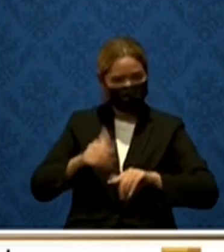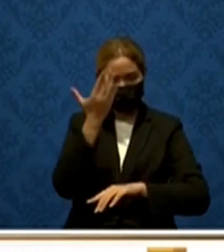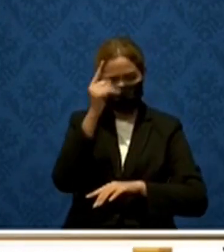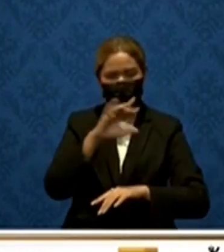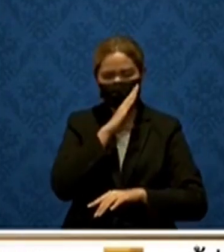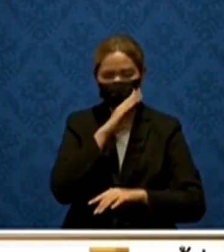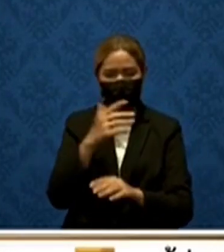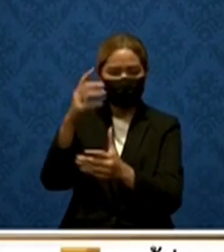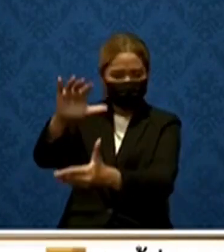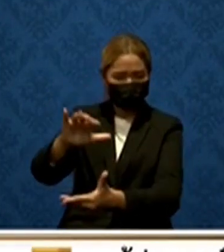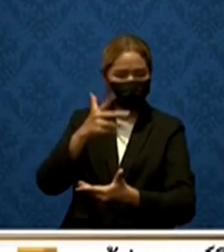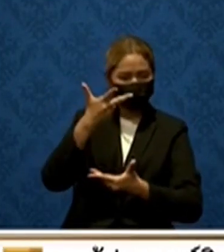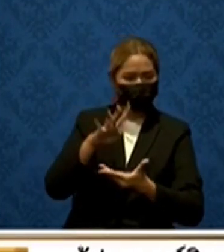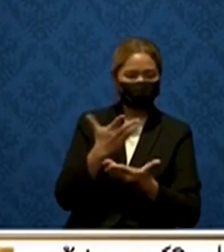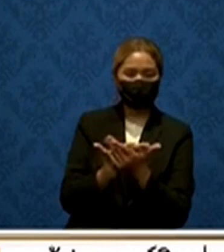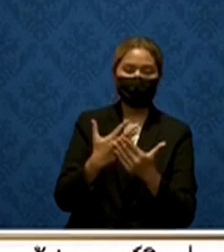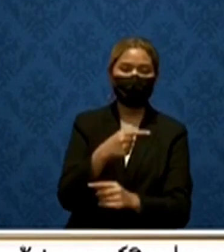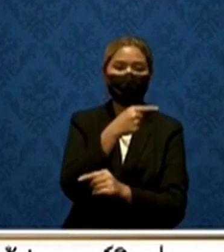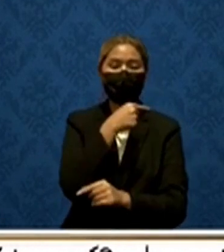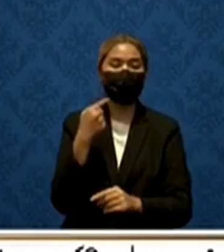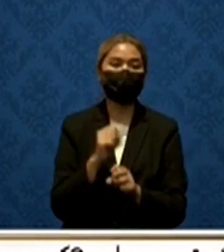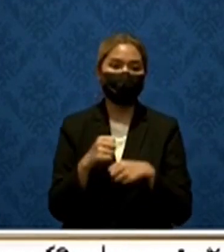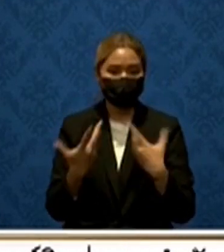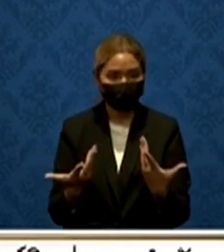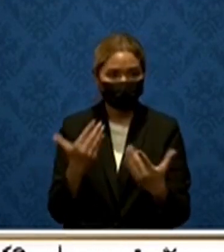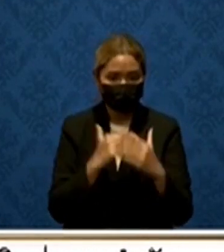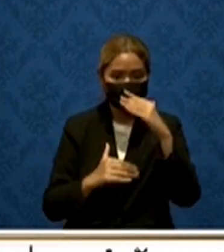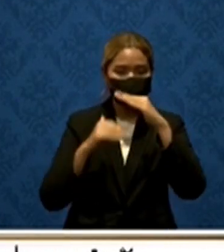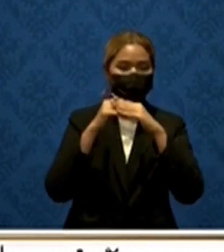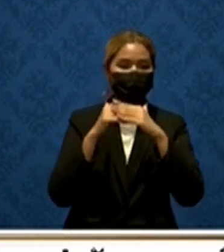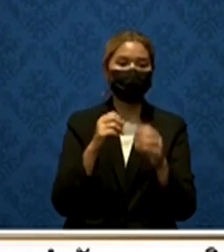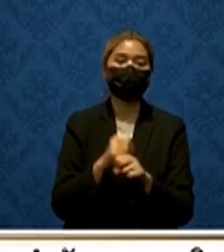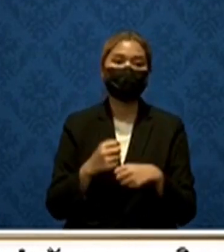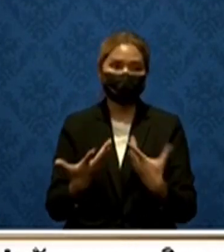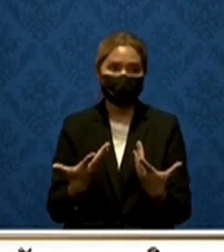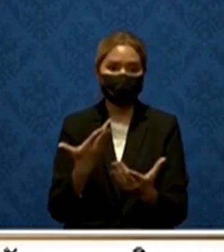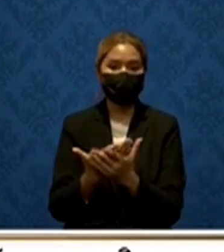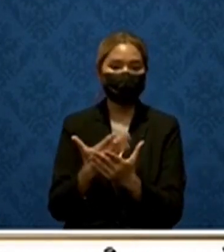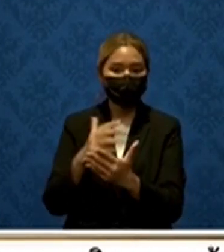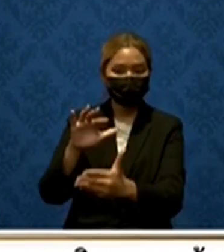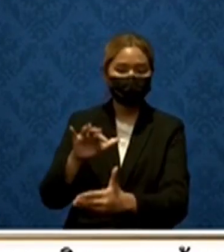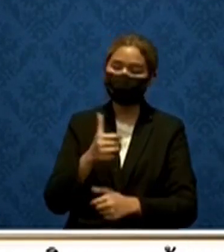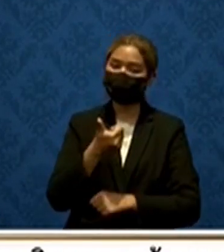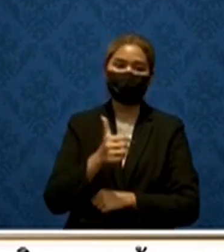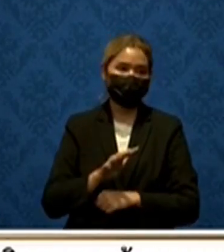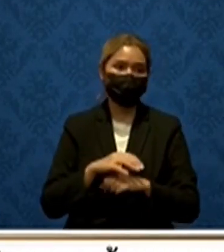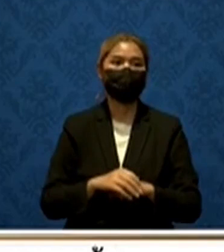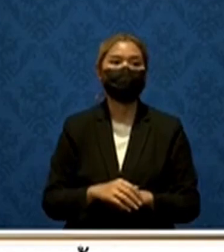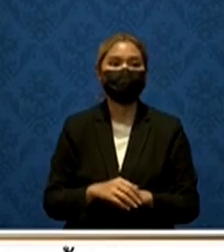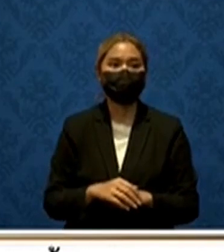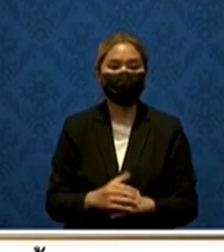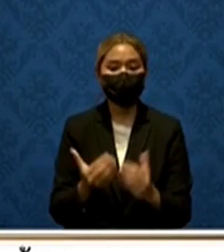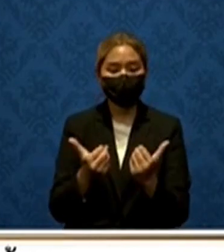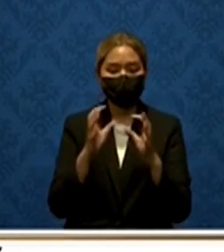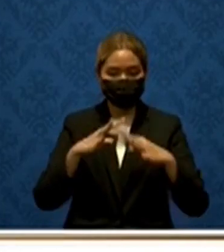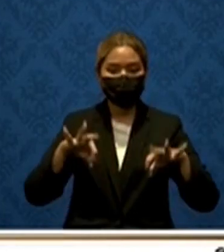และขาดทุนกำหนดเพดานห้ามปรับห้ามอะไรทั้งส้นเขาก็หยดนำเข้าและตัเลขมันก็ฟองแล้วเพราฉะนั้นตรงนี้